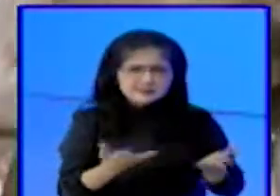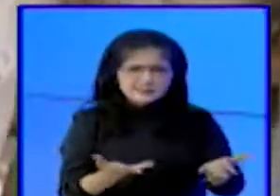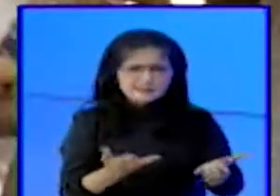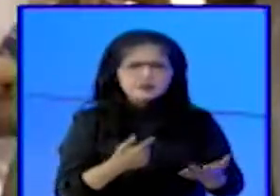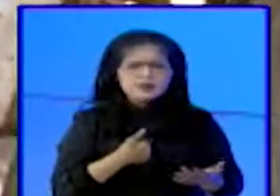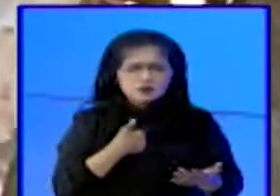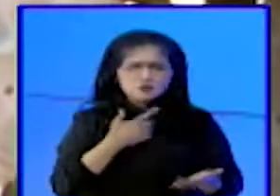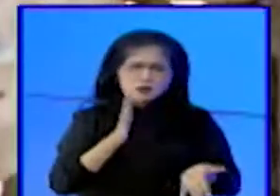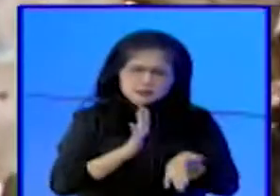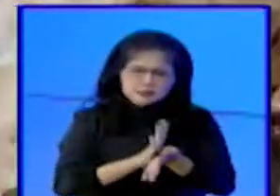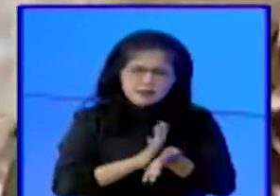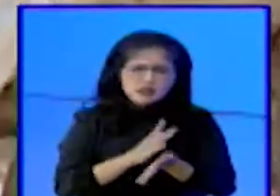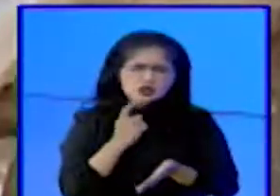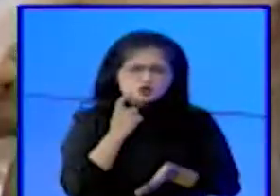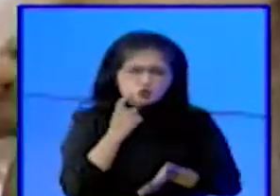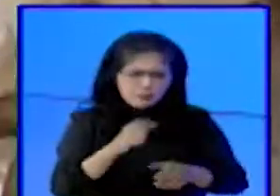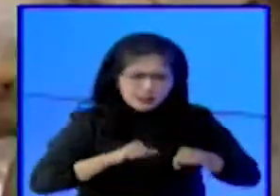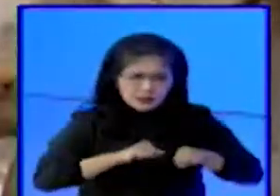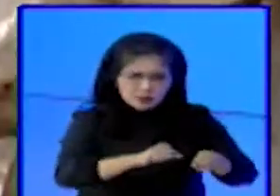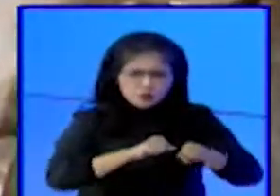berkesempatan mencoba menenun kain khas NTT.